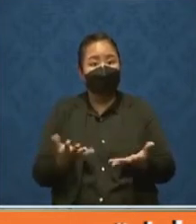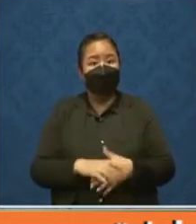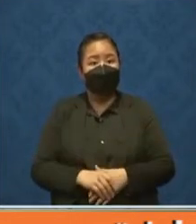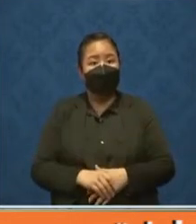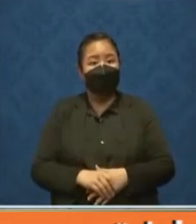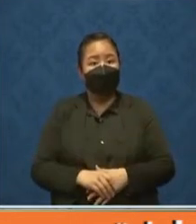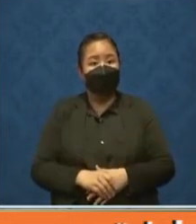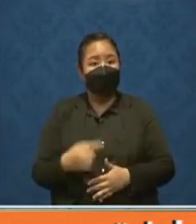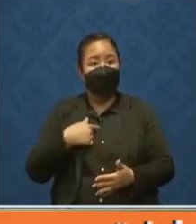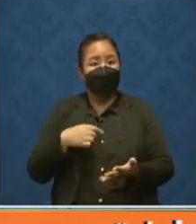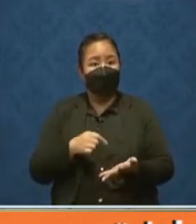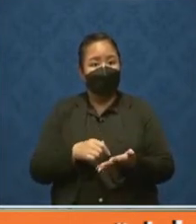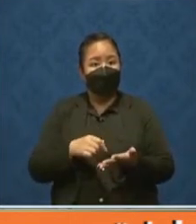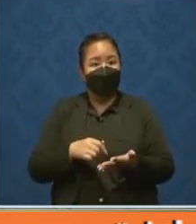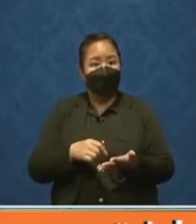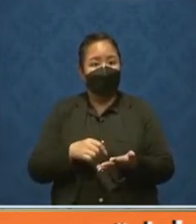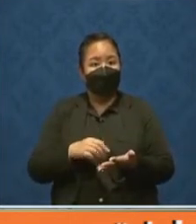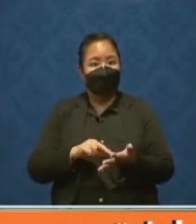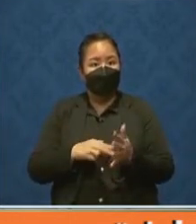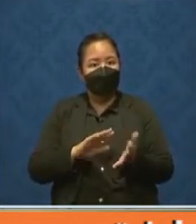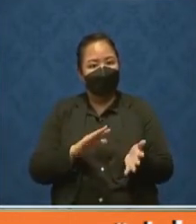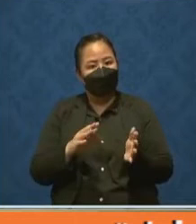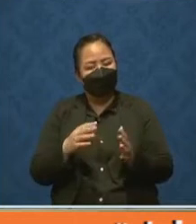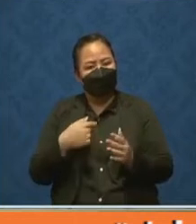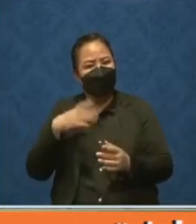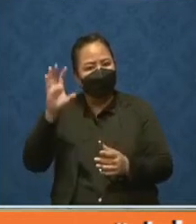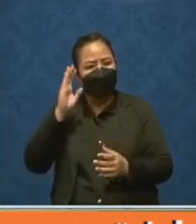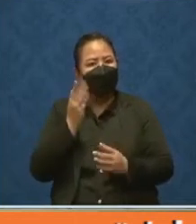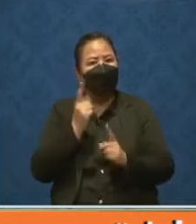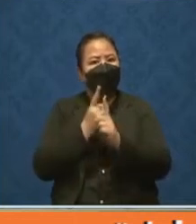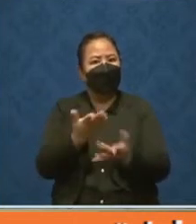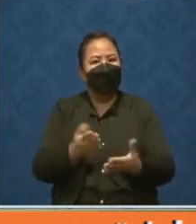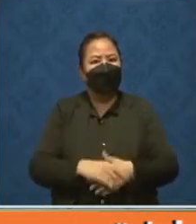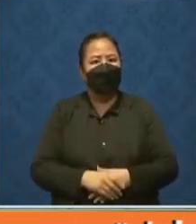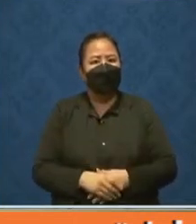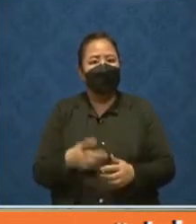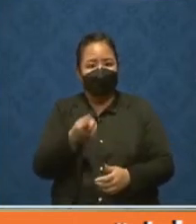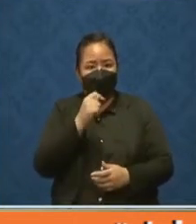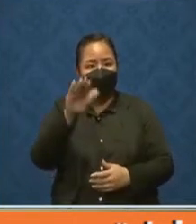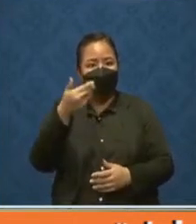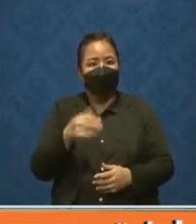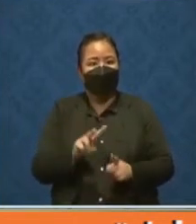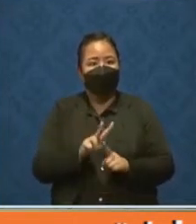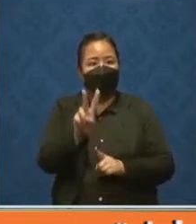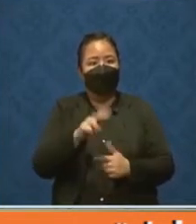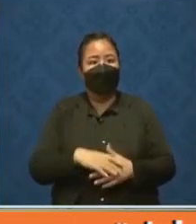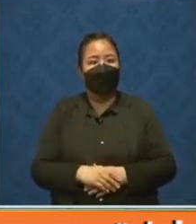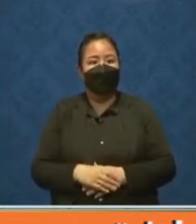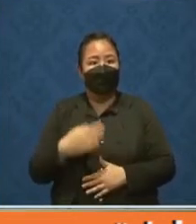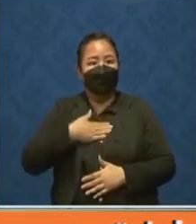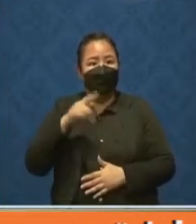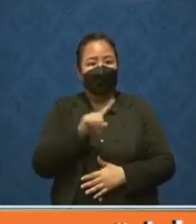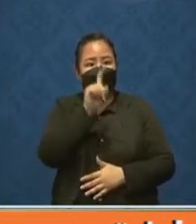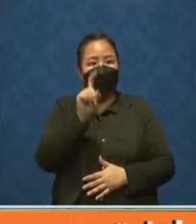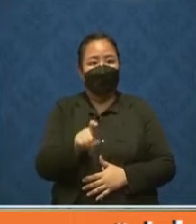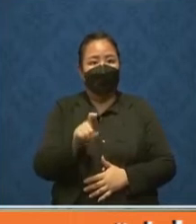หรือไม่ครับผมจะได้ลงมติอาจจะคล้อยตามท่านก็ได้แต่ท่านต้องตอบข้อที่1ตรงนี้ก่อนประเด็นที่2ท่านประธานครับ